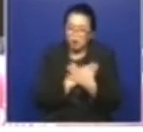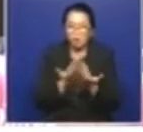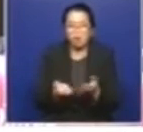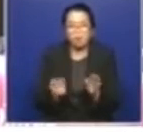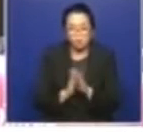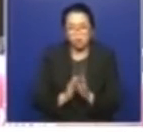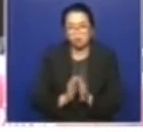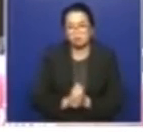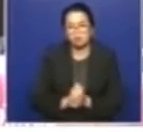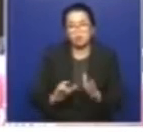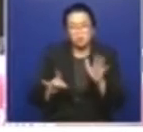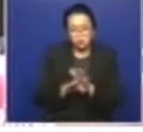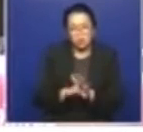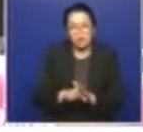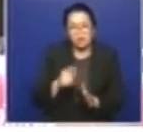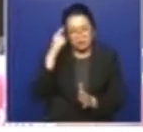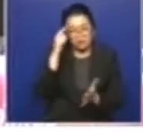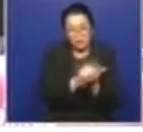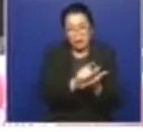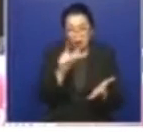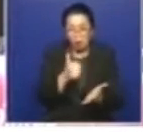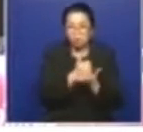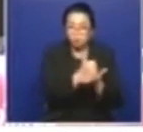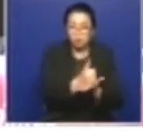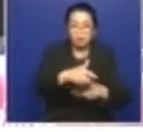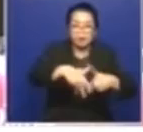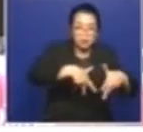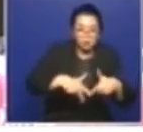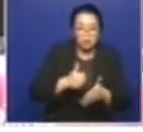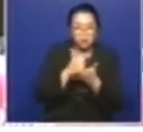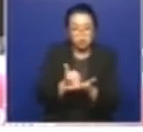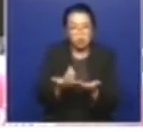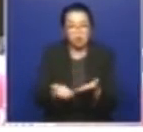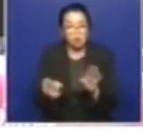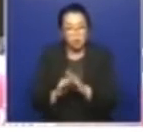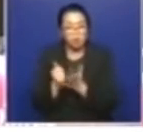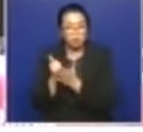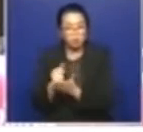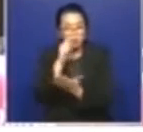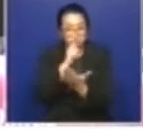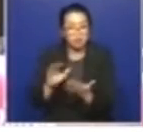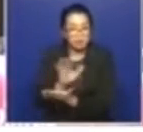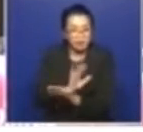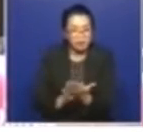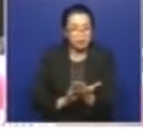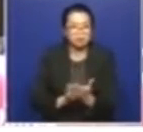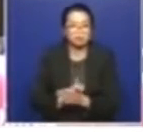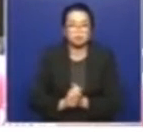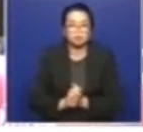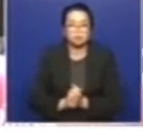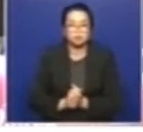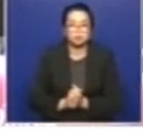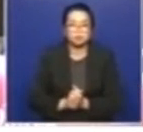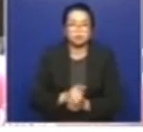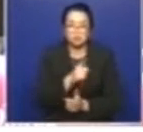จากช่วยประชาชนช่วยประเทศแล้วนี่ท่านช่วยครอบครัวท่านแล้วนี่ท่านจะช่วยดับชน